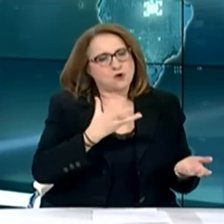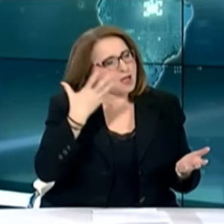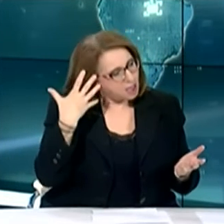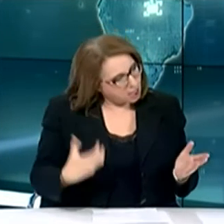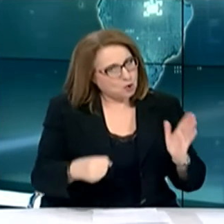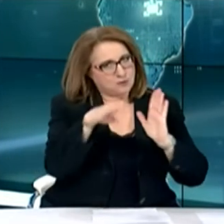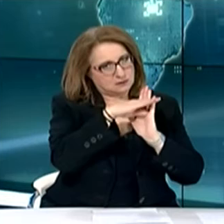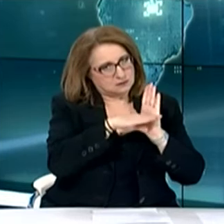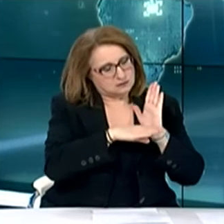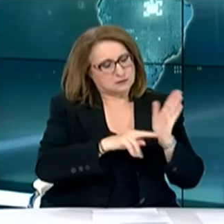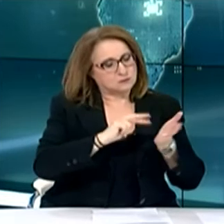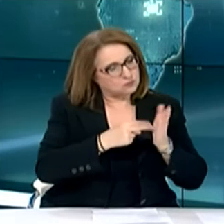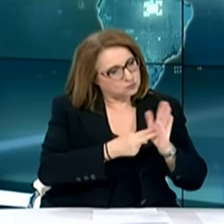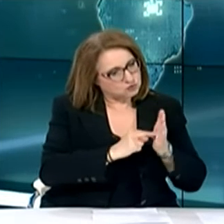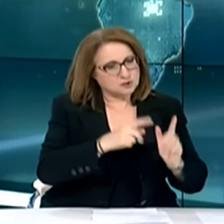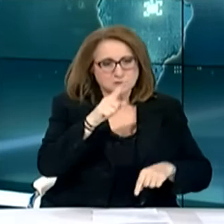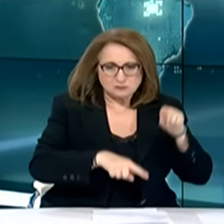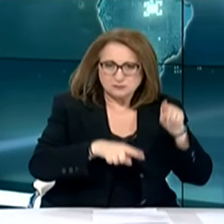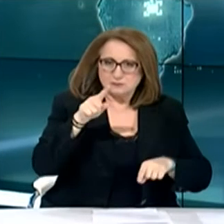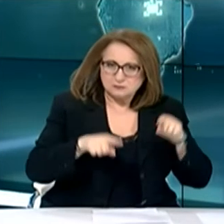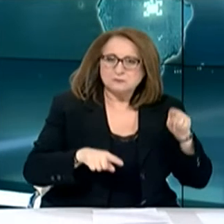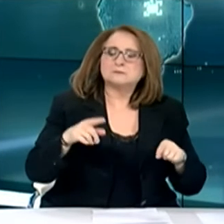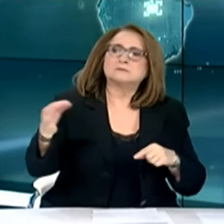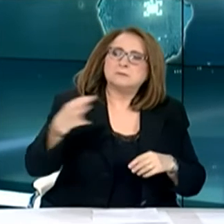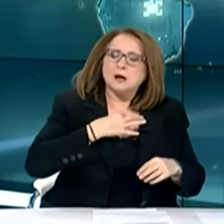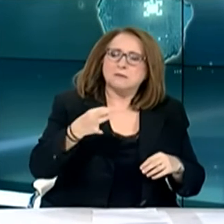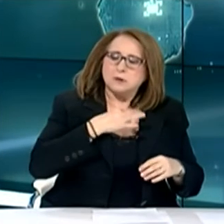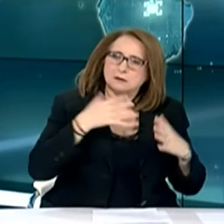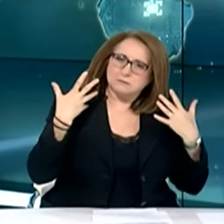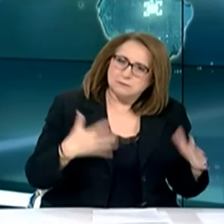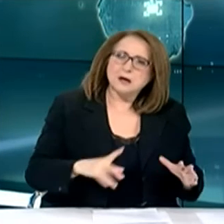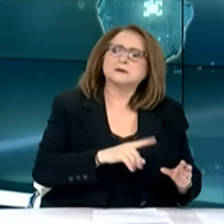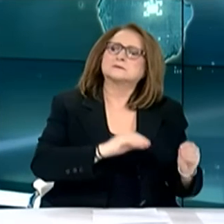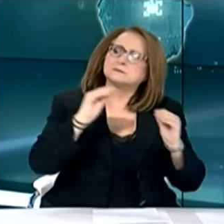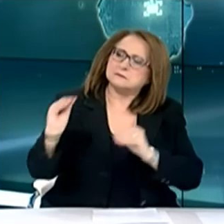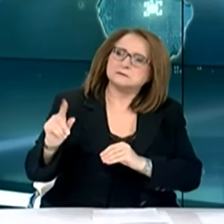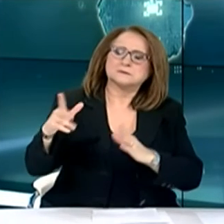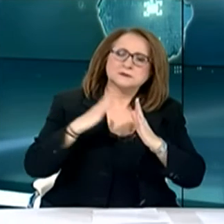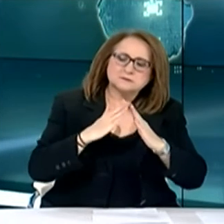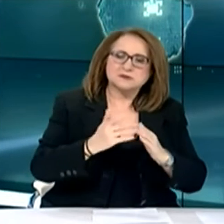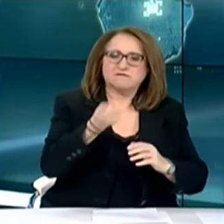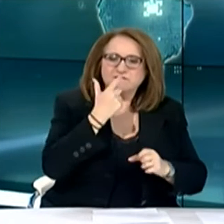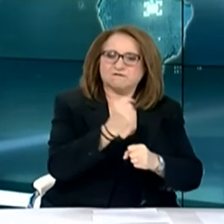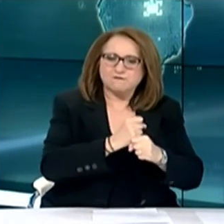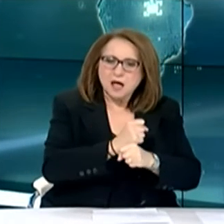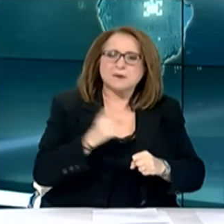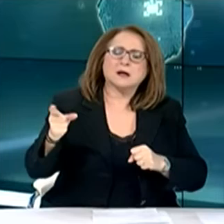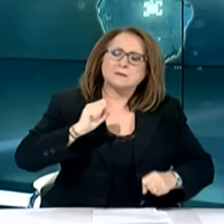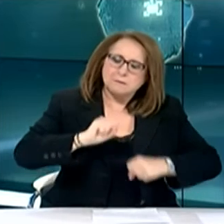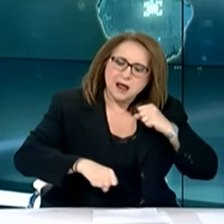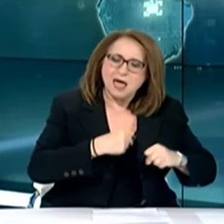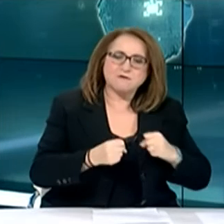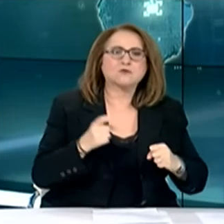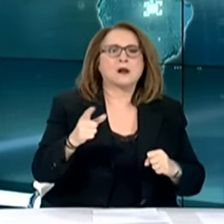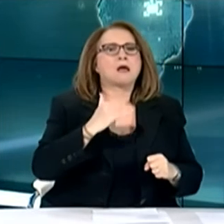και συνέχισης εργασίας κάποιων από αυτών οι οποίοι έχουν εκτεθεί λαμβάνοντας τα κατάλληλα μέτρα προστασίας. Δεν μπορεί το σύστημα υγείας